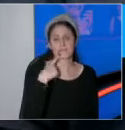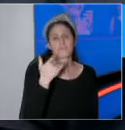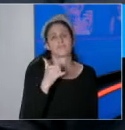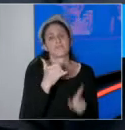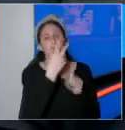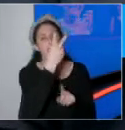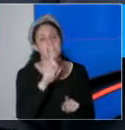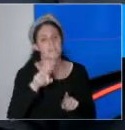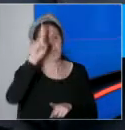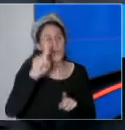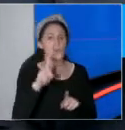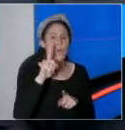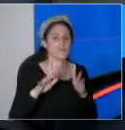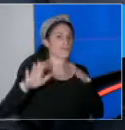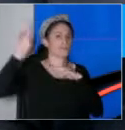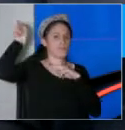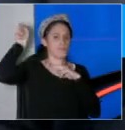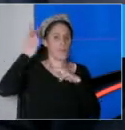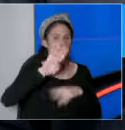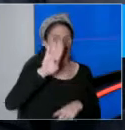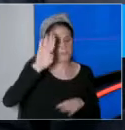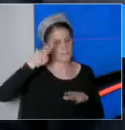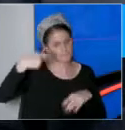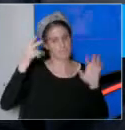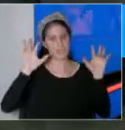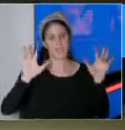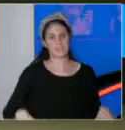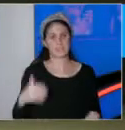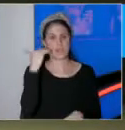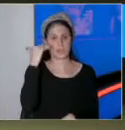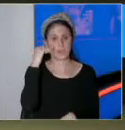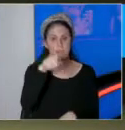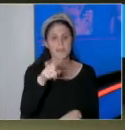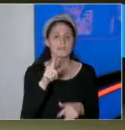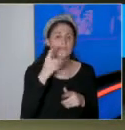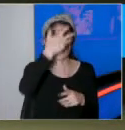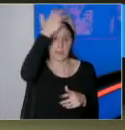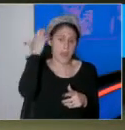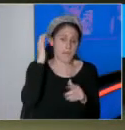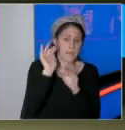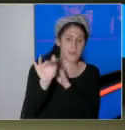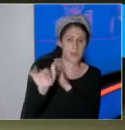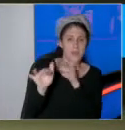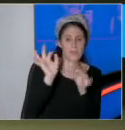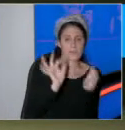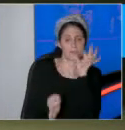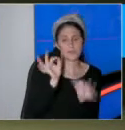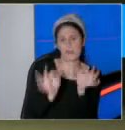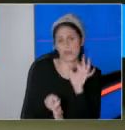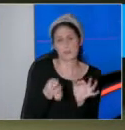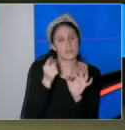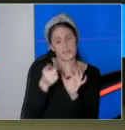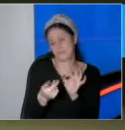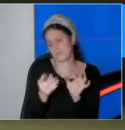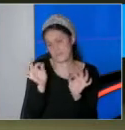בינואר יושבע ביידן להיות נשיא ארצות הברית, ואני, לגבי הפניות של טראמפ והאמירות שלו לגבי בית המשפט העליון, הרי זה